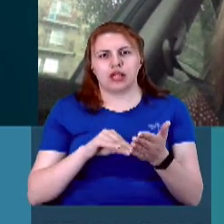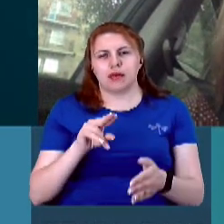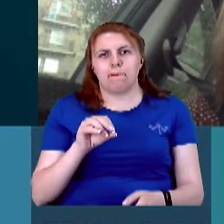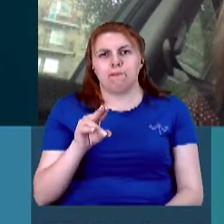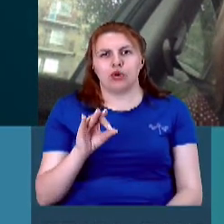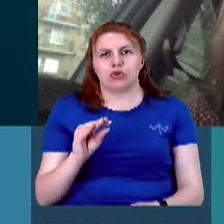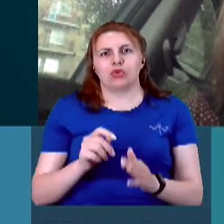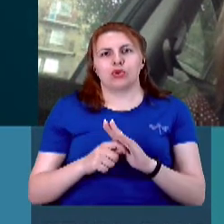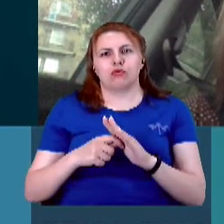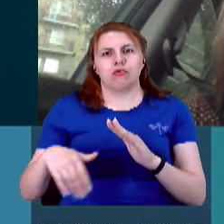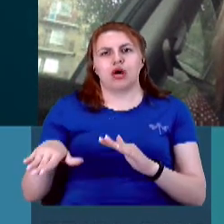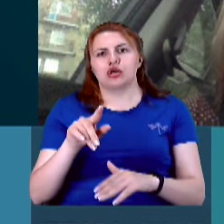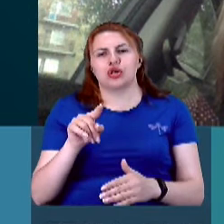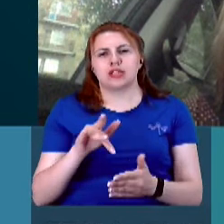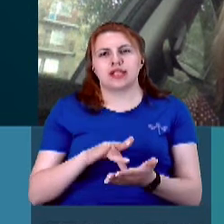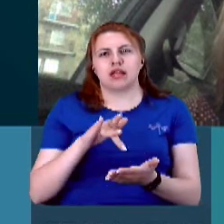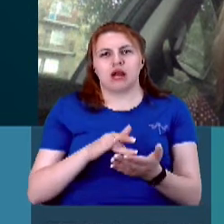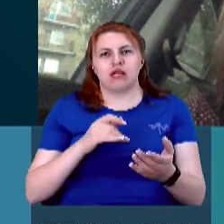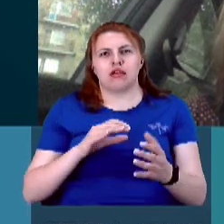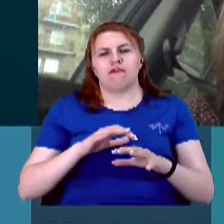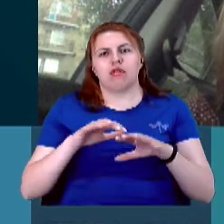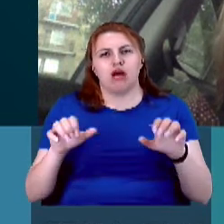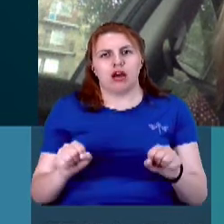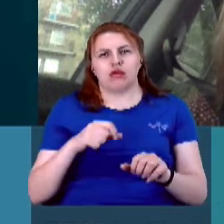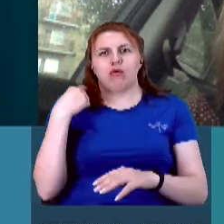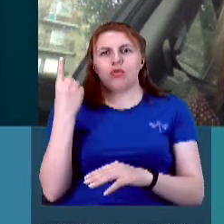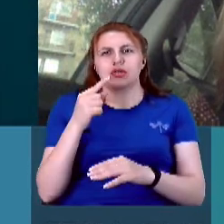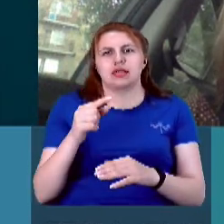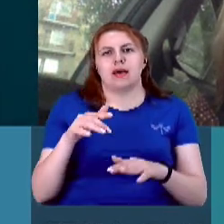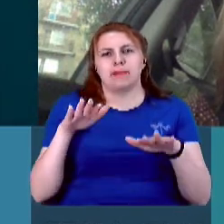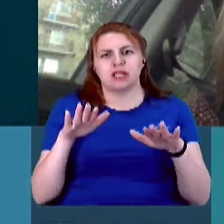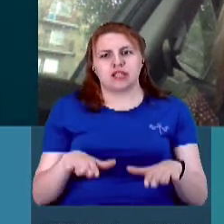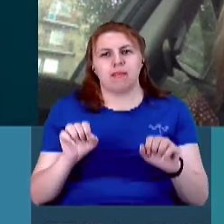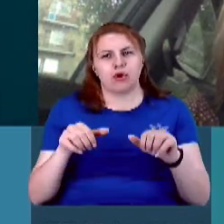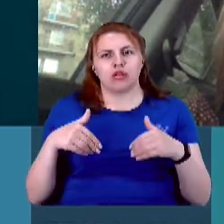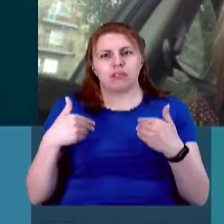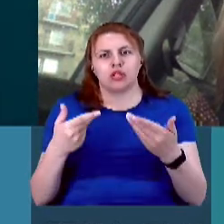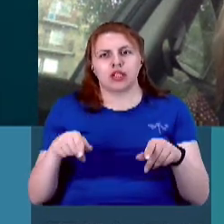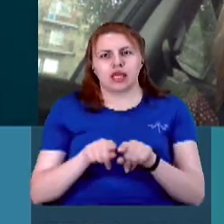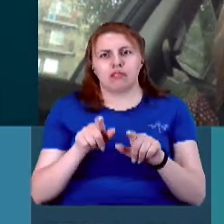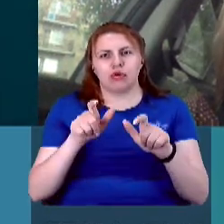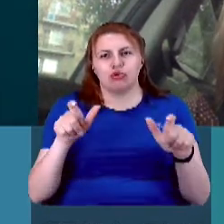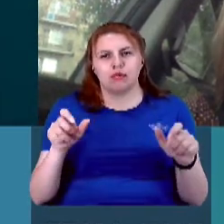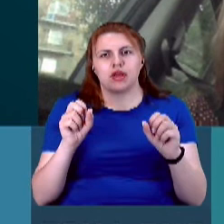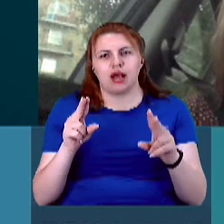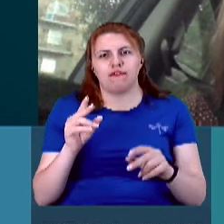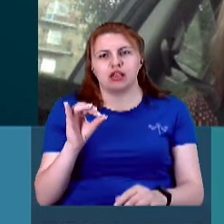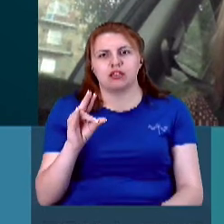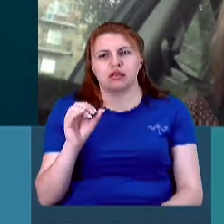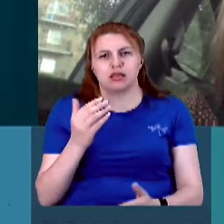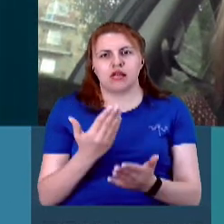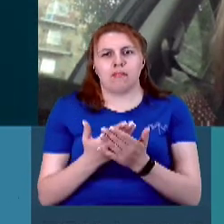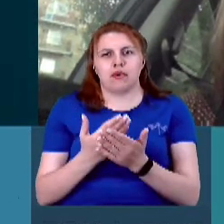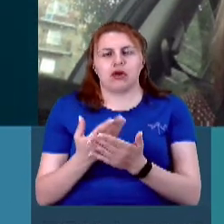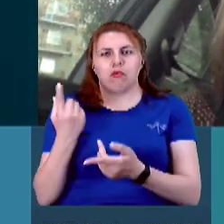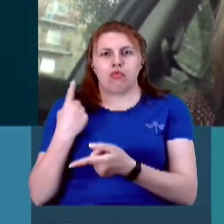видання. Що центральна влада, обласна, місцева може запропонувати таким людям, як Валентина, які б, наприклад, повернулись